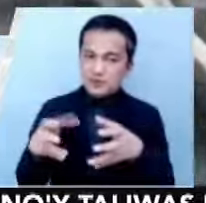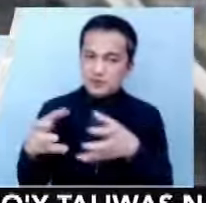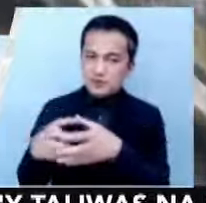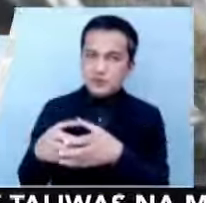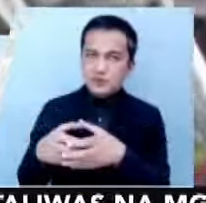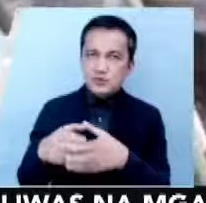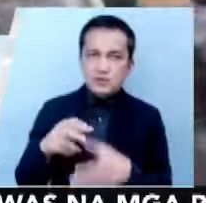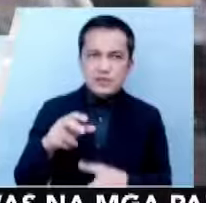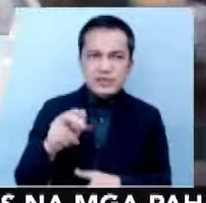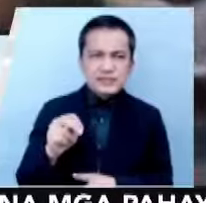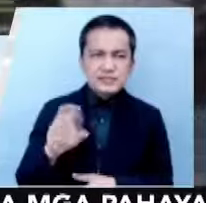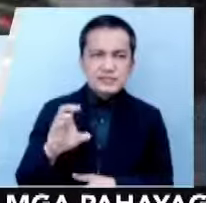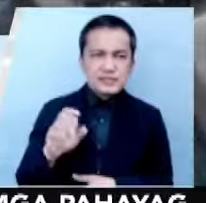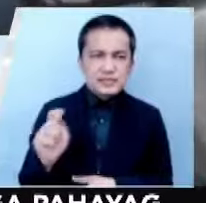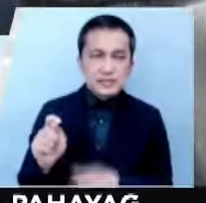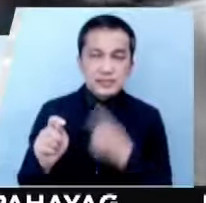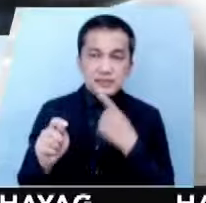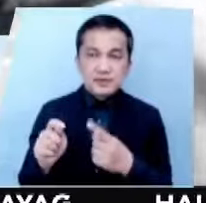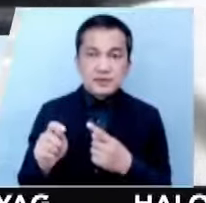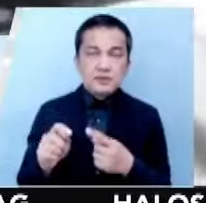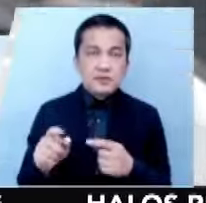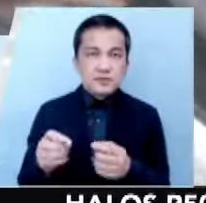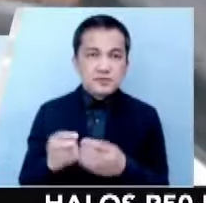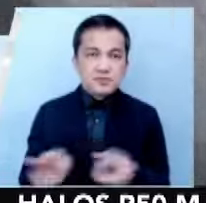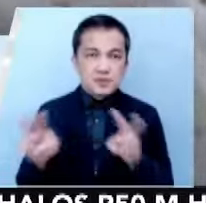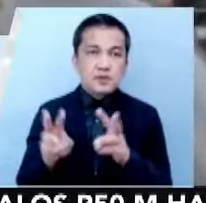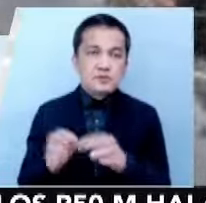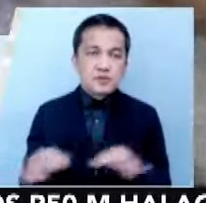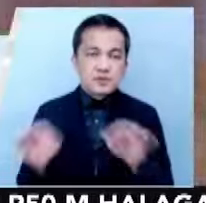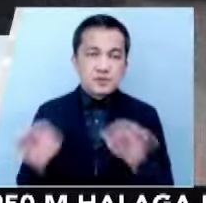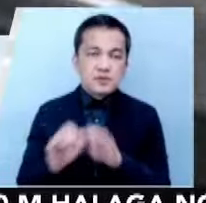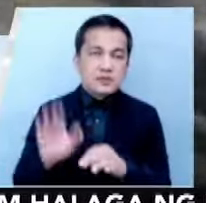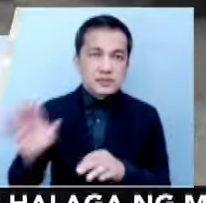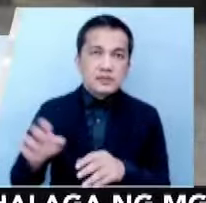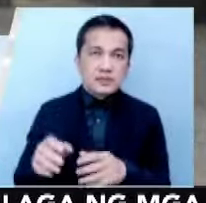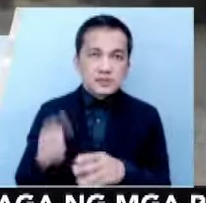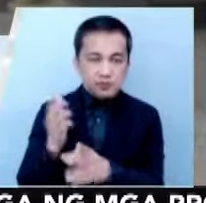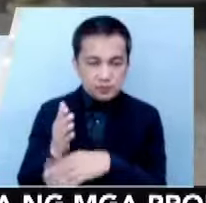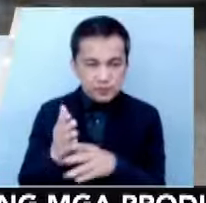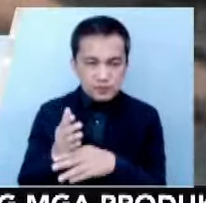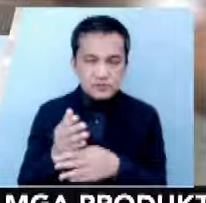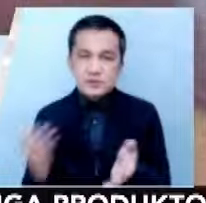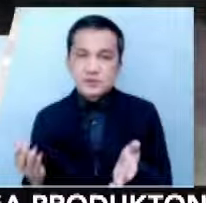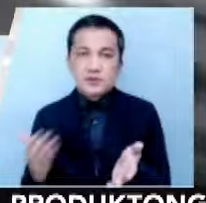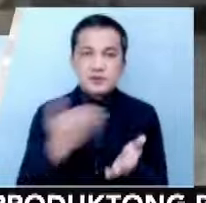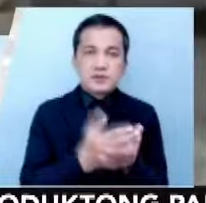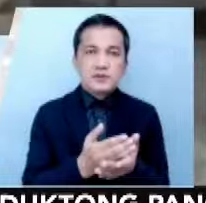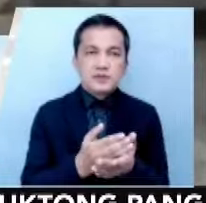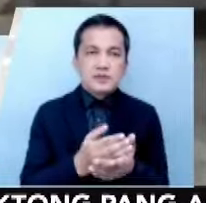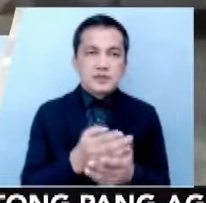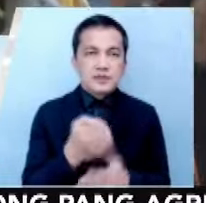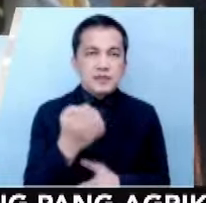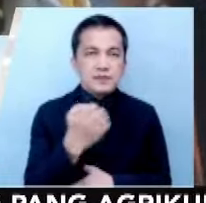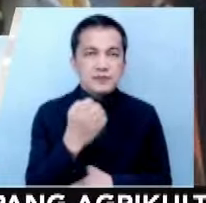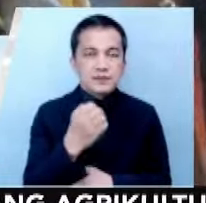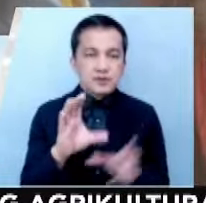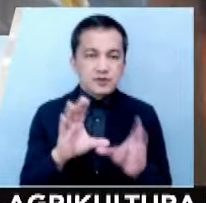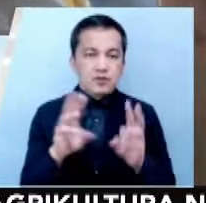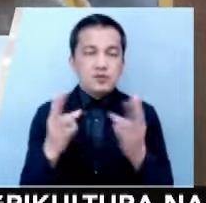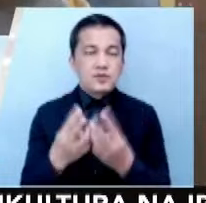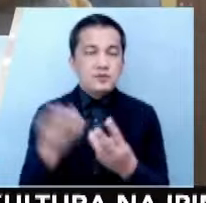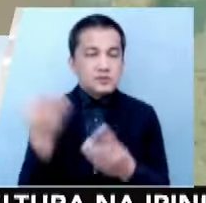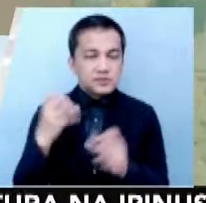At mas naging makabuluhan daw ang kanilang biyahe nang magtungo sila sa Ever Commonwealth nitong Sabado para